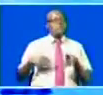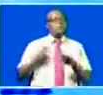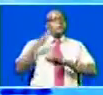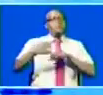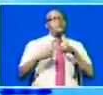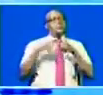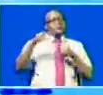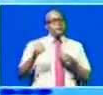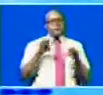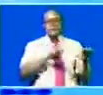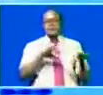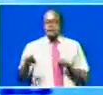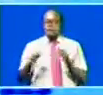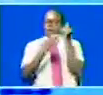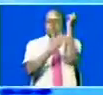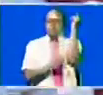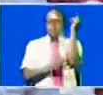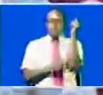70 wakiteseka na kudhalilishwa.